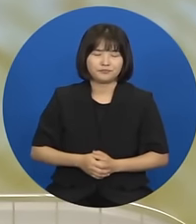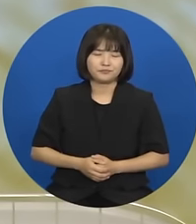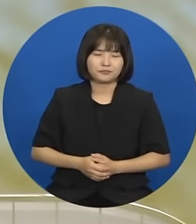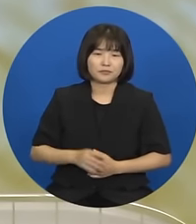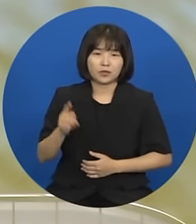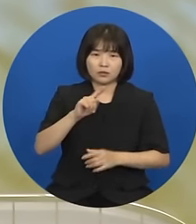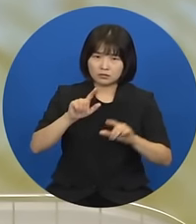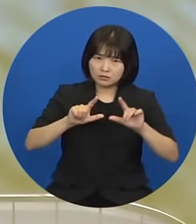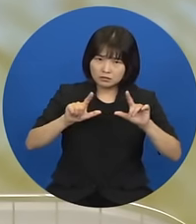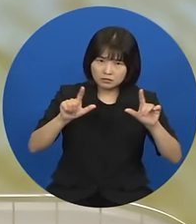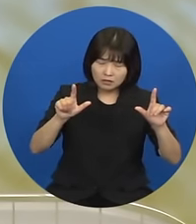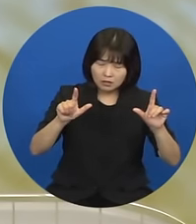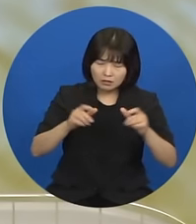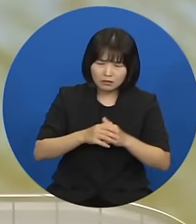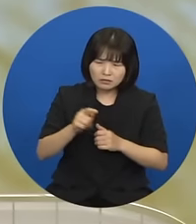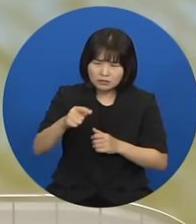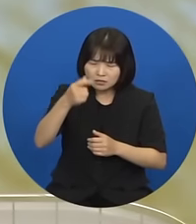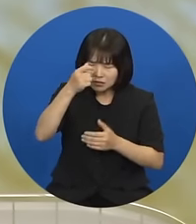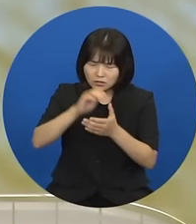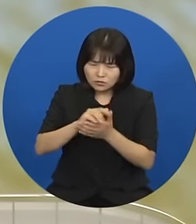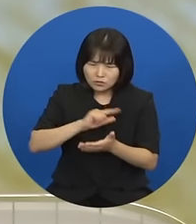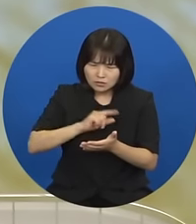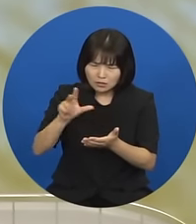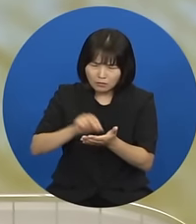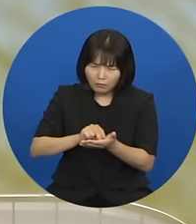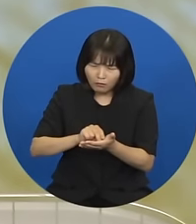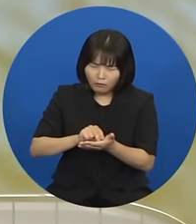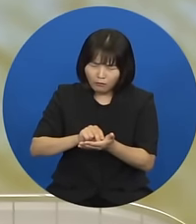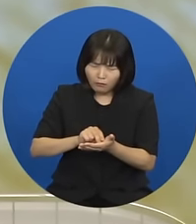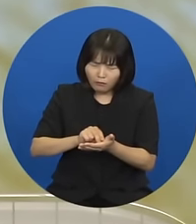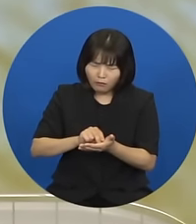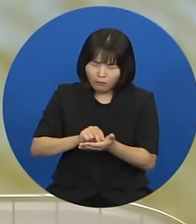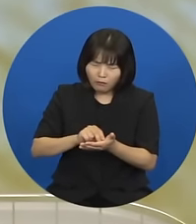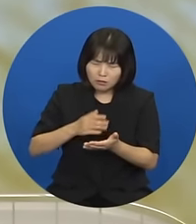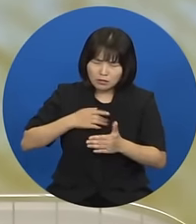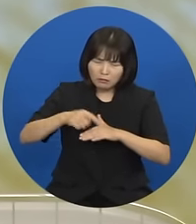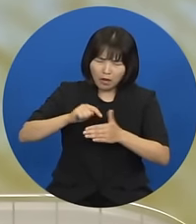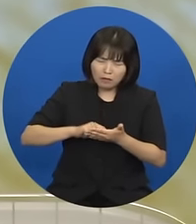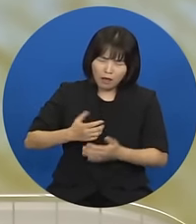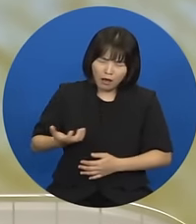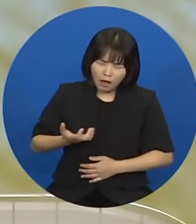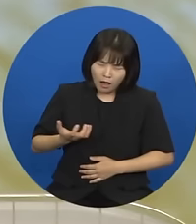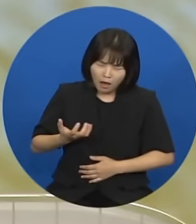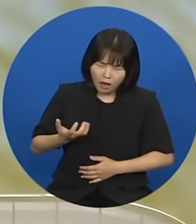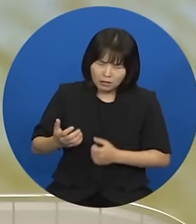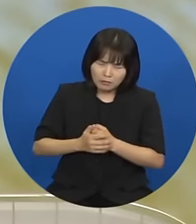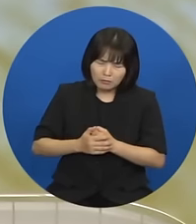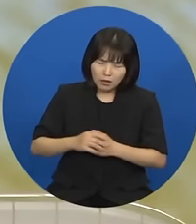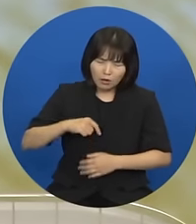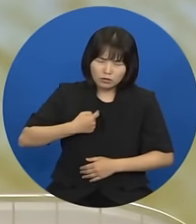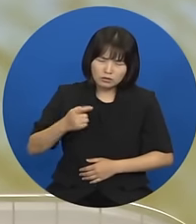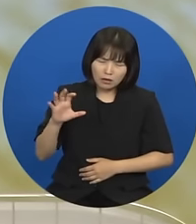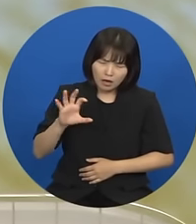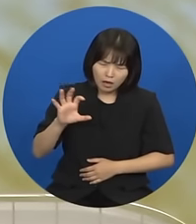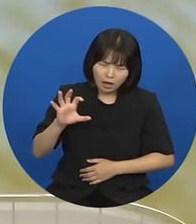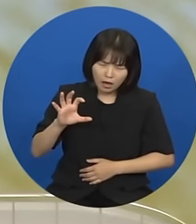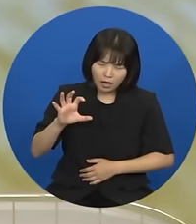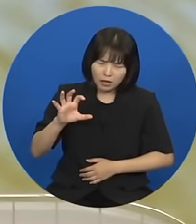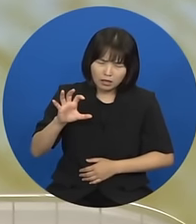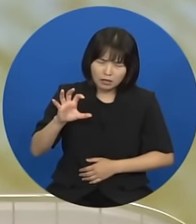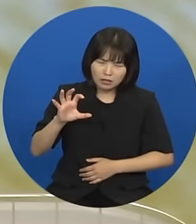그러한 기도 제목이 얼마나 제 마음을 아프게 하는지 정말 혼자 화장실에서 샤워기